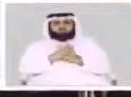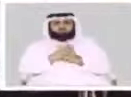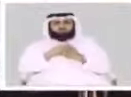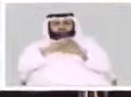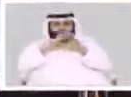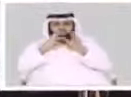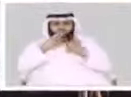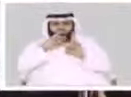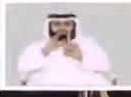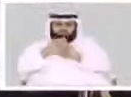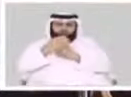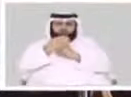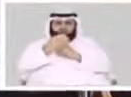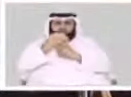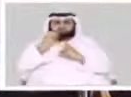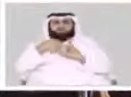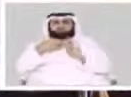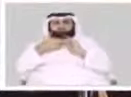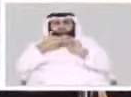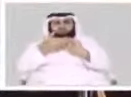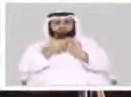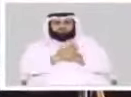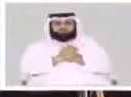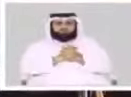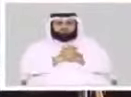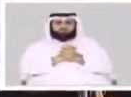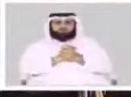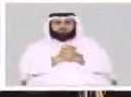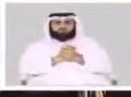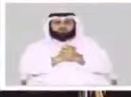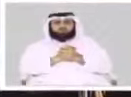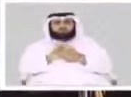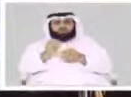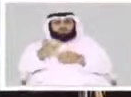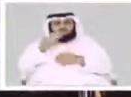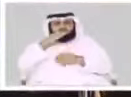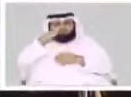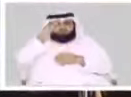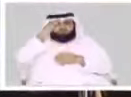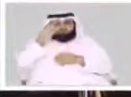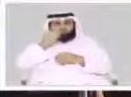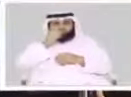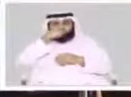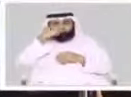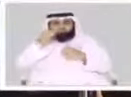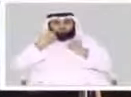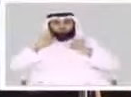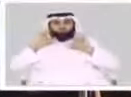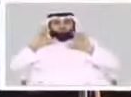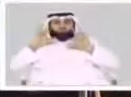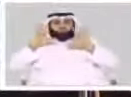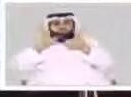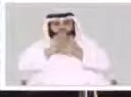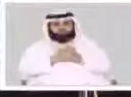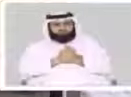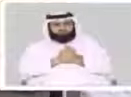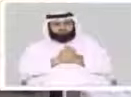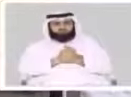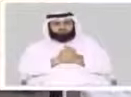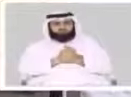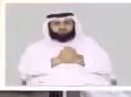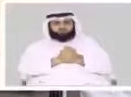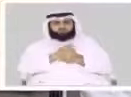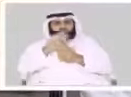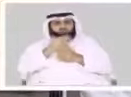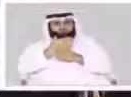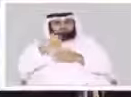يديك وخلفك. قال: فرأيت النبي صلى الله عليه وسلم أشرق وجهه وسر، يعني إذ سمع